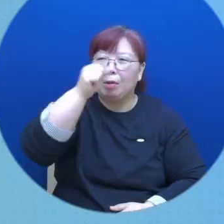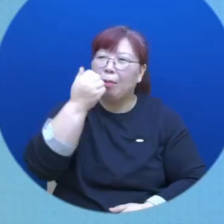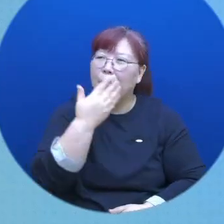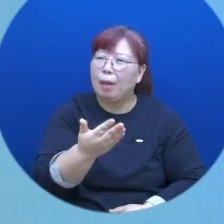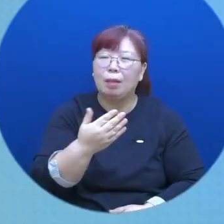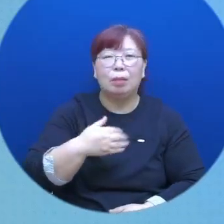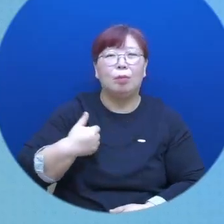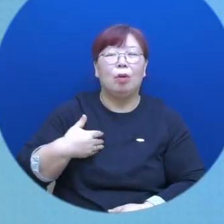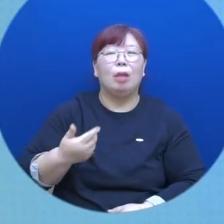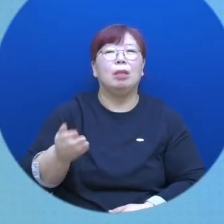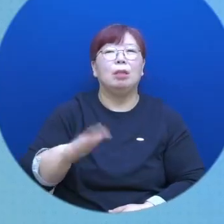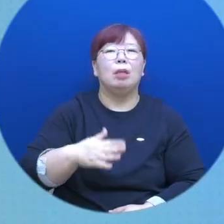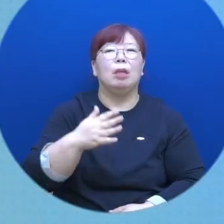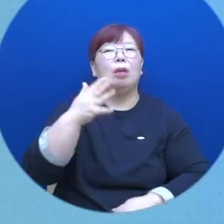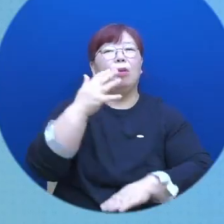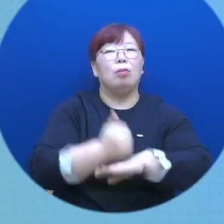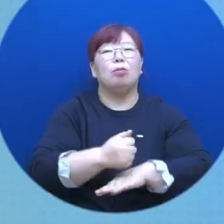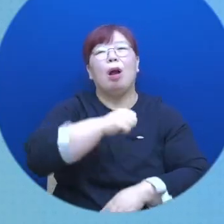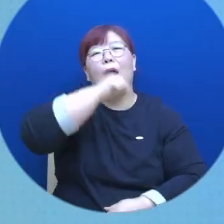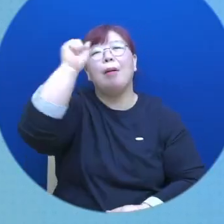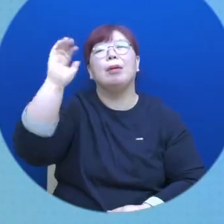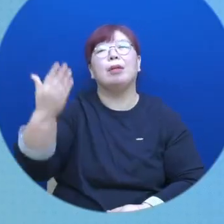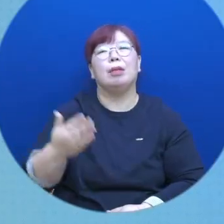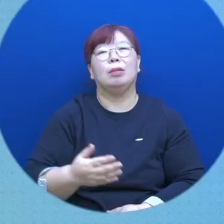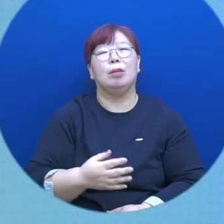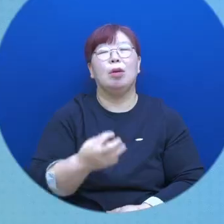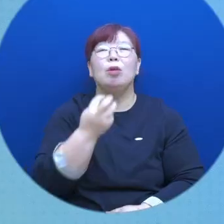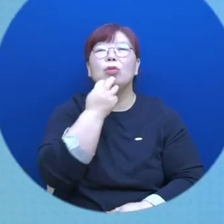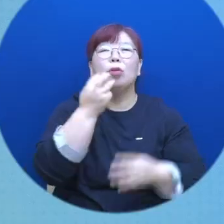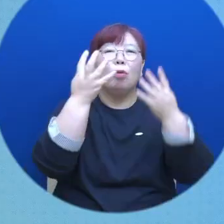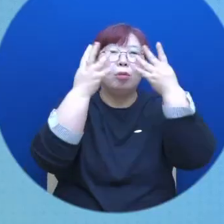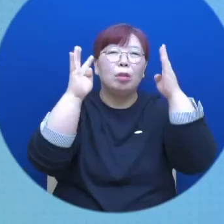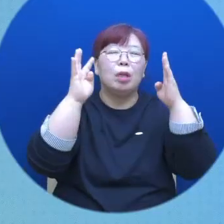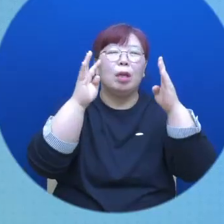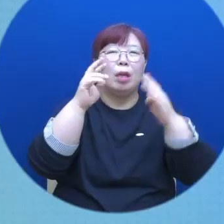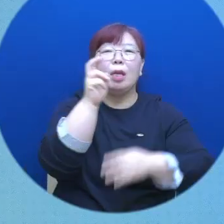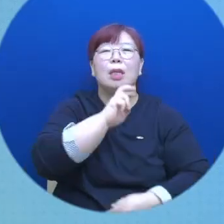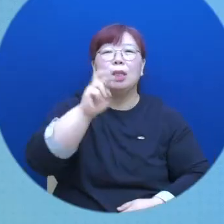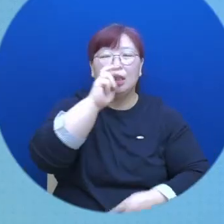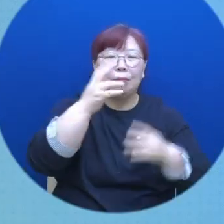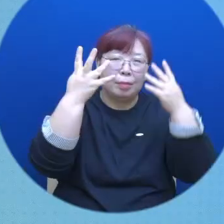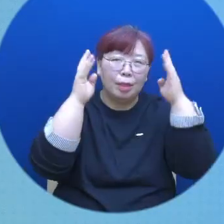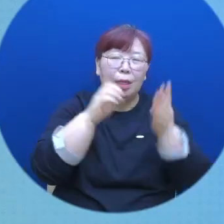거예요. 할렐루야죠. 그래서 서울대 읍내를 간 거예요, 이분이.